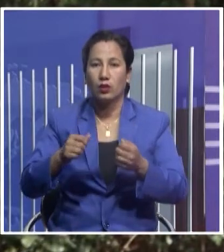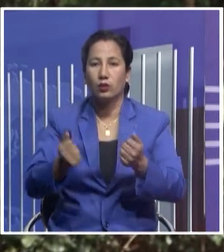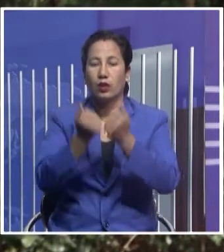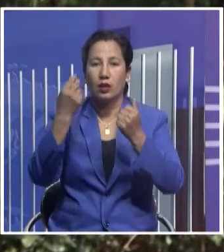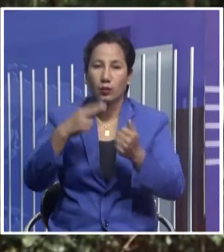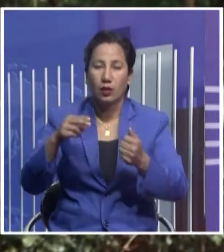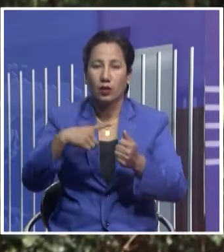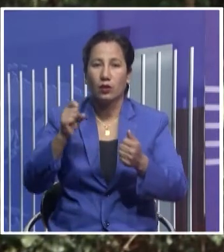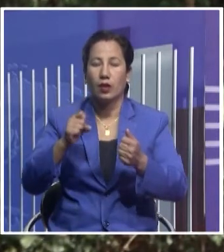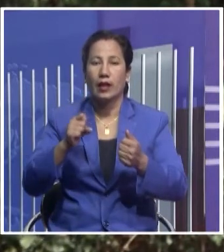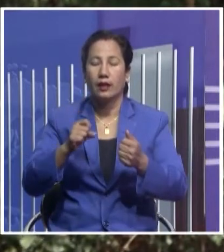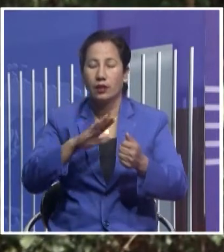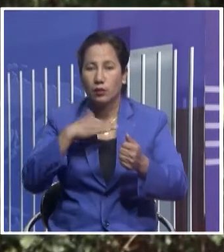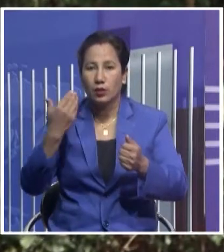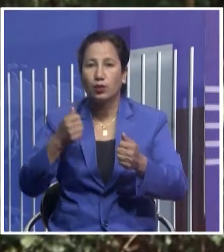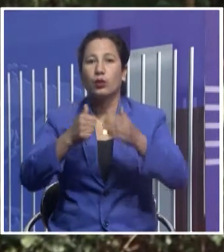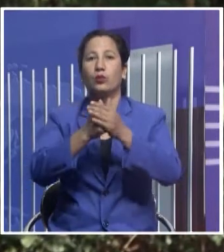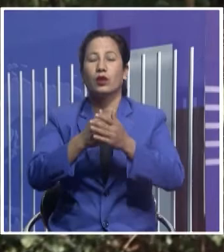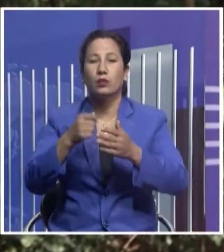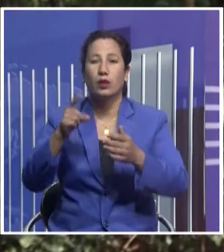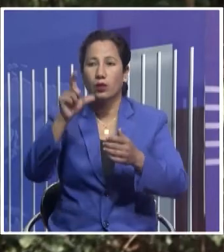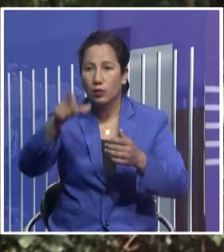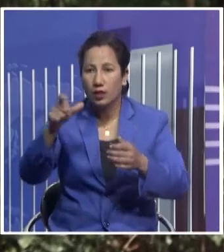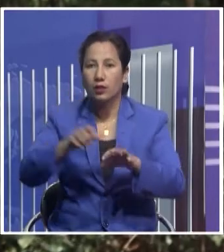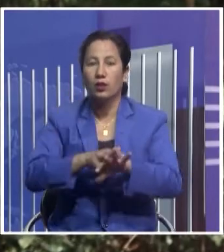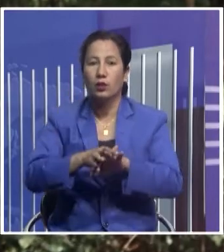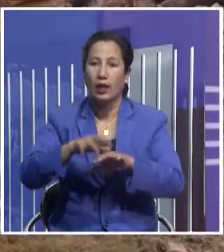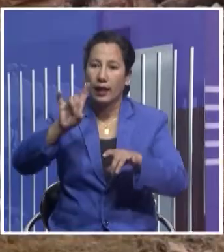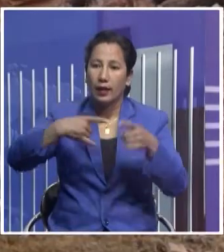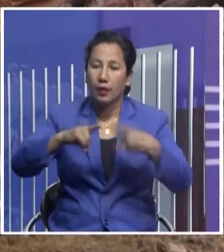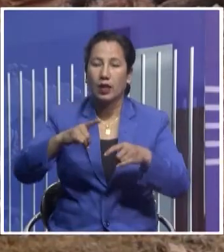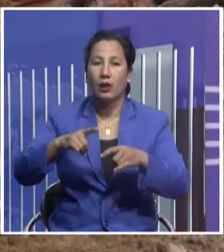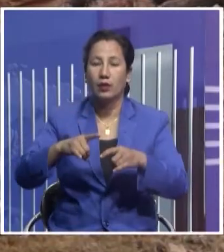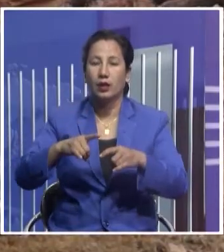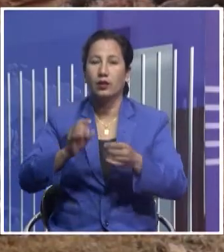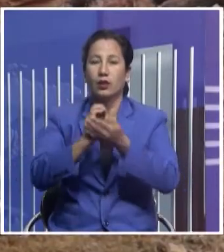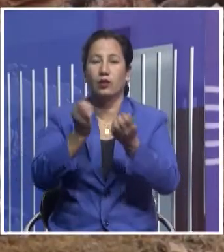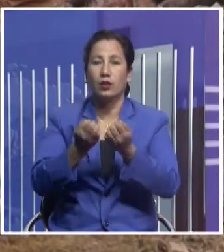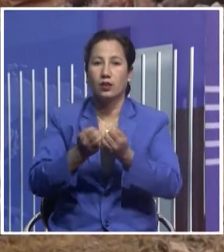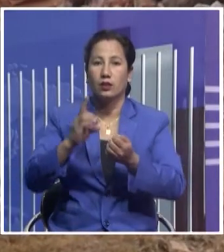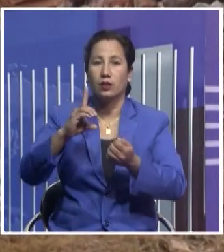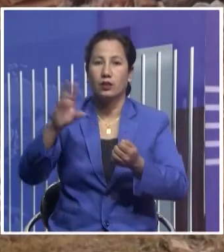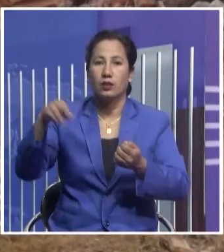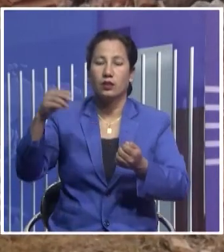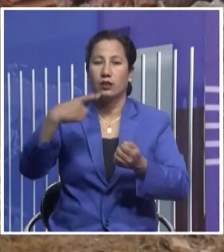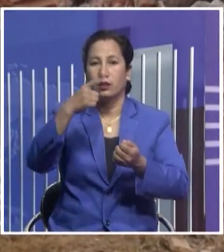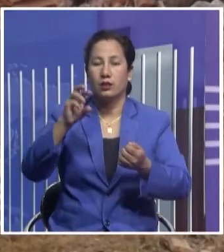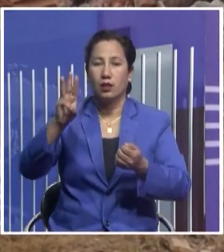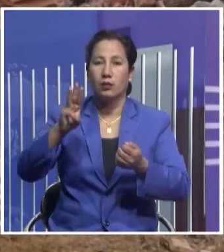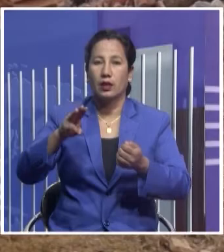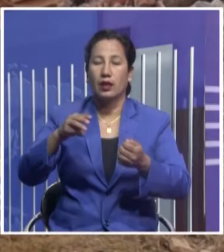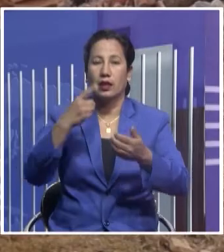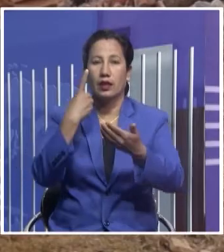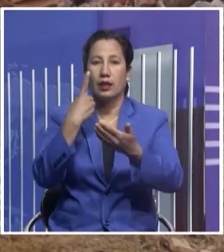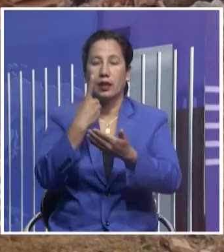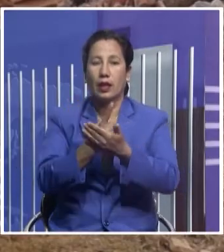भइसकेकाहरूलाई सम्भवतया मृत्युको मुखमा गइसकेका व्यक्तिहरूलाई समेत रिटर्न गर्ने एउटा मद्दत गर्छ। ट्रमाका बिरामीको उपचारको लागि काठमाडौँदेखि भारतको